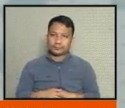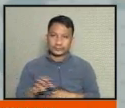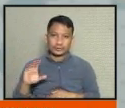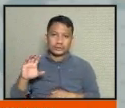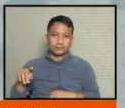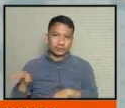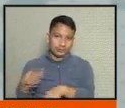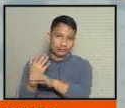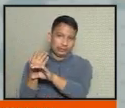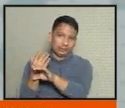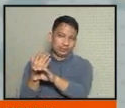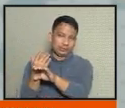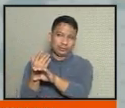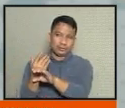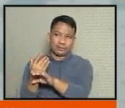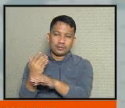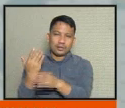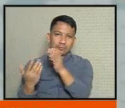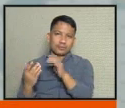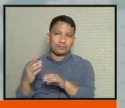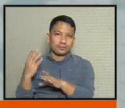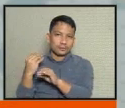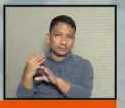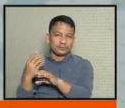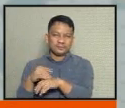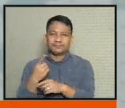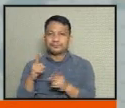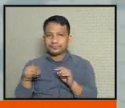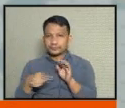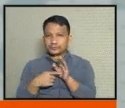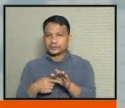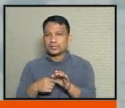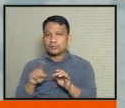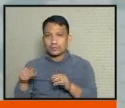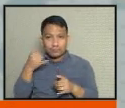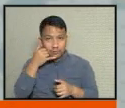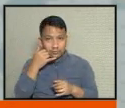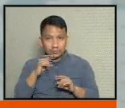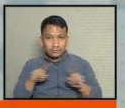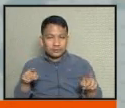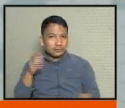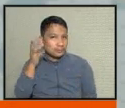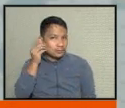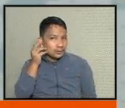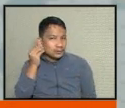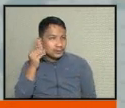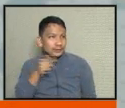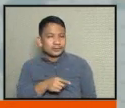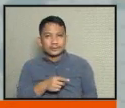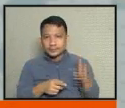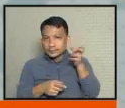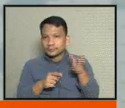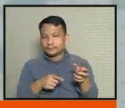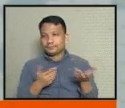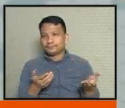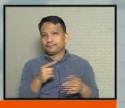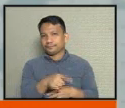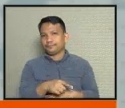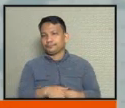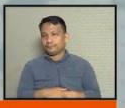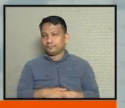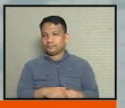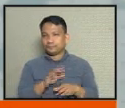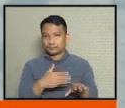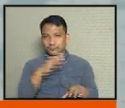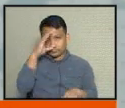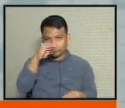Telepono lang. Ah, so meron siyang kausap sa telepono si Mrs. Tapos napapakinggan ng mga anak nyo na yung